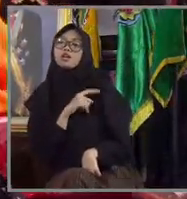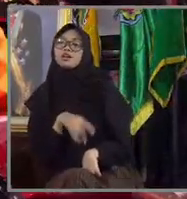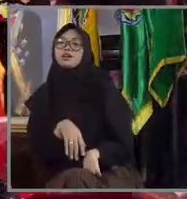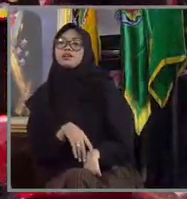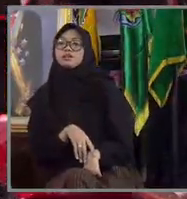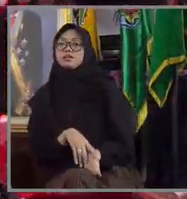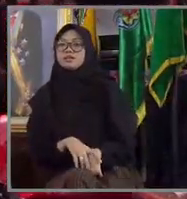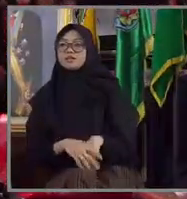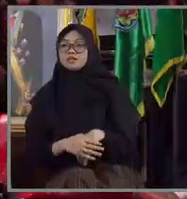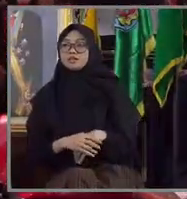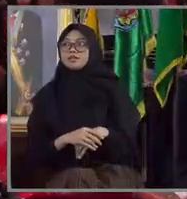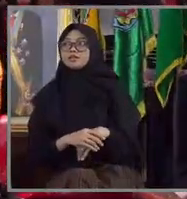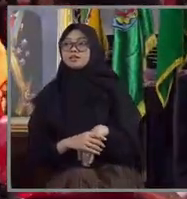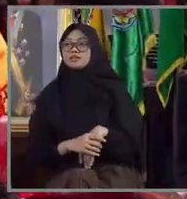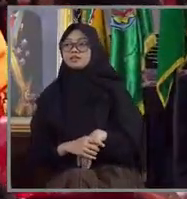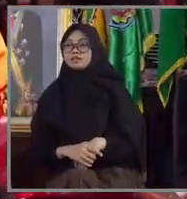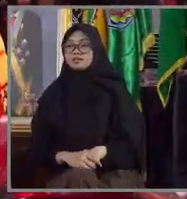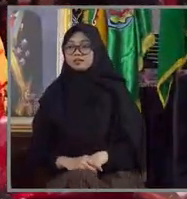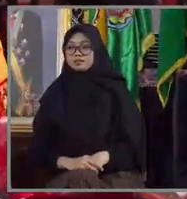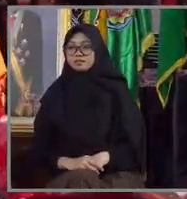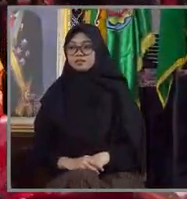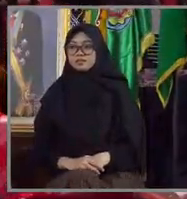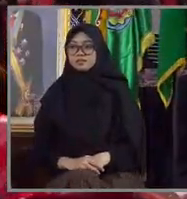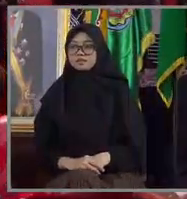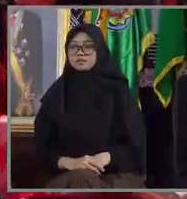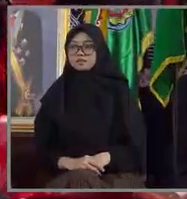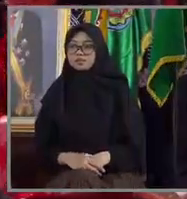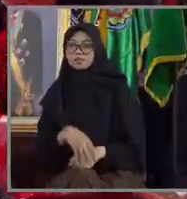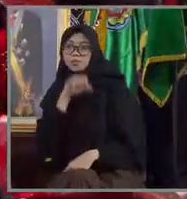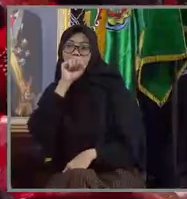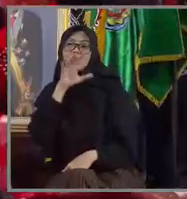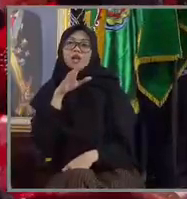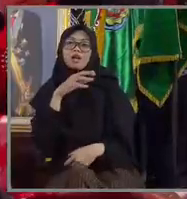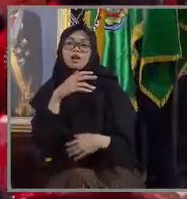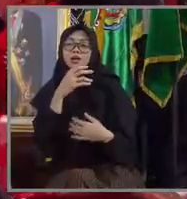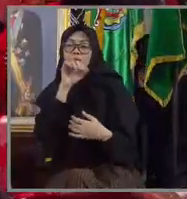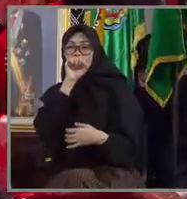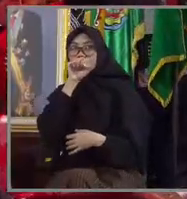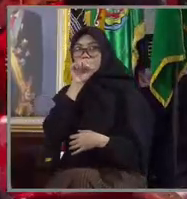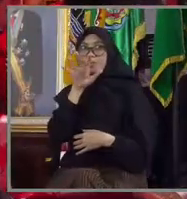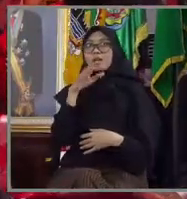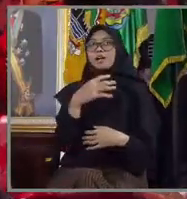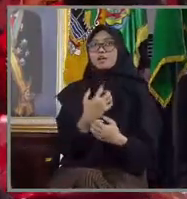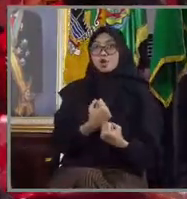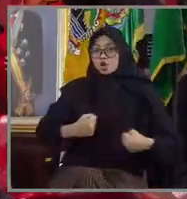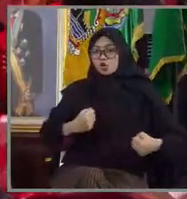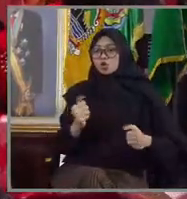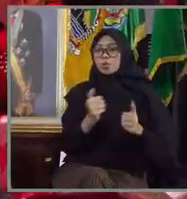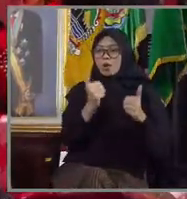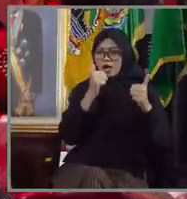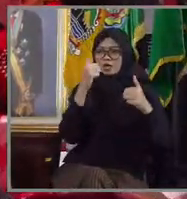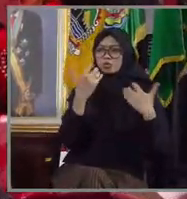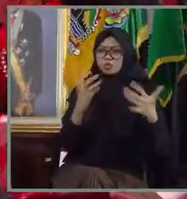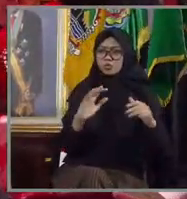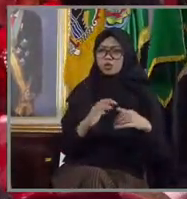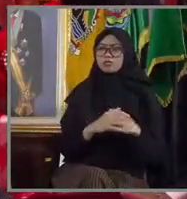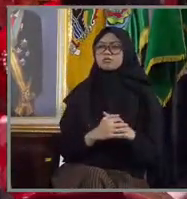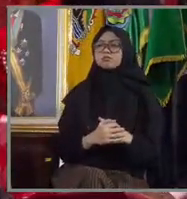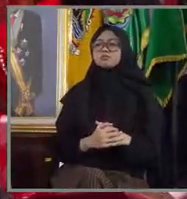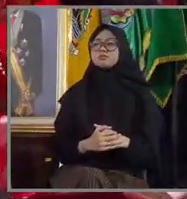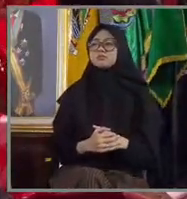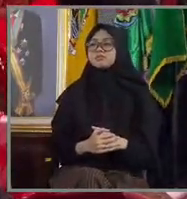wes esuk kamu tak bikin gendut esbest mono ora opo-opo Oke